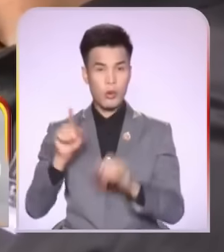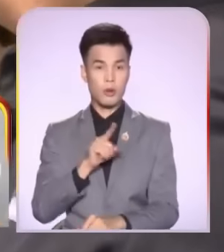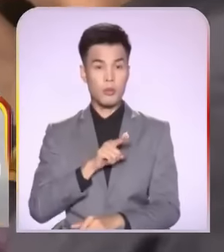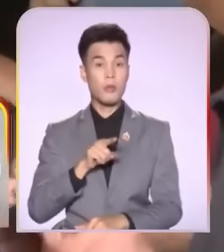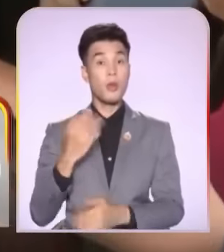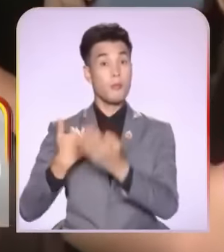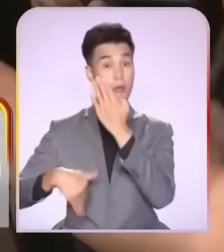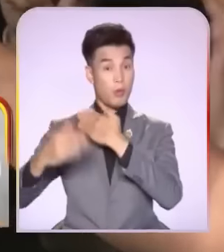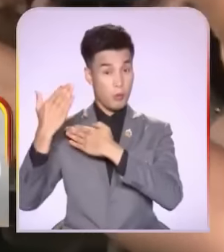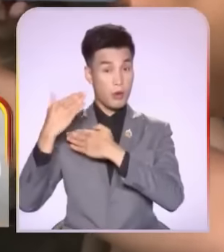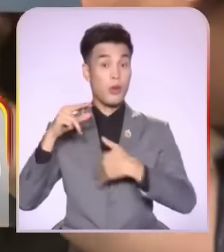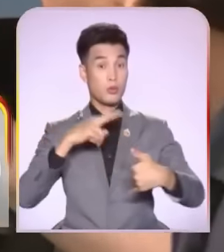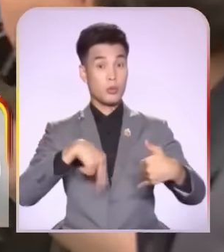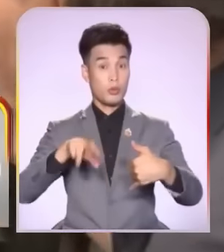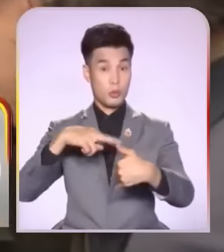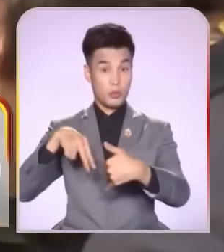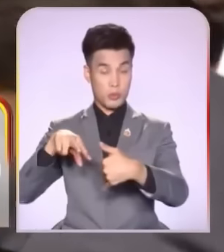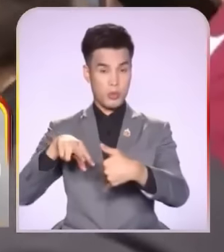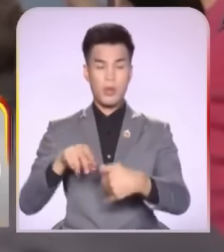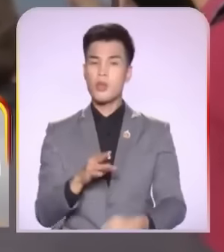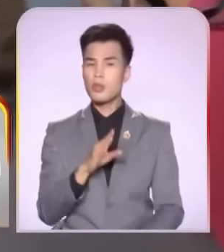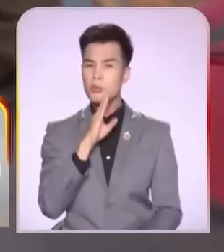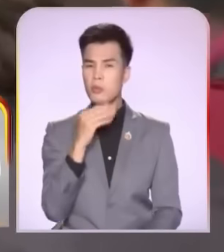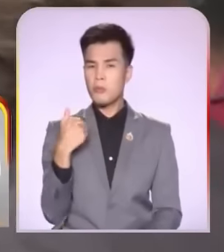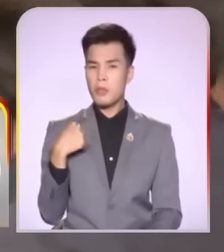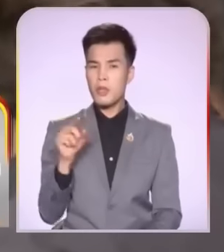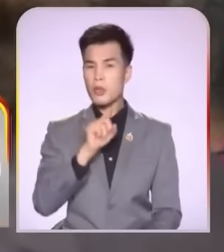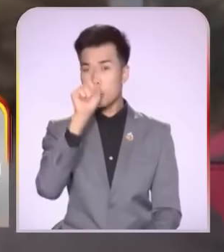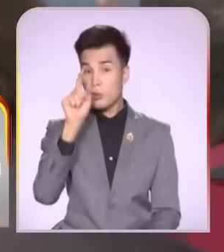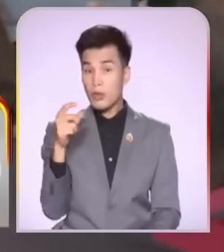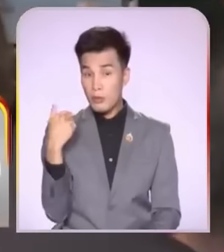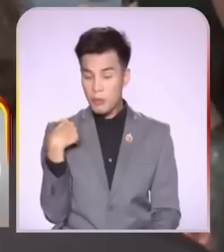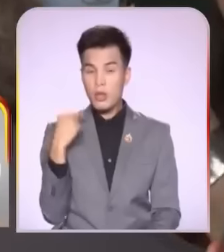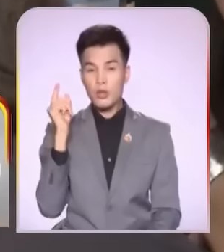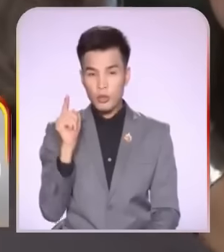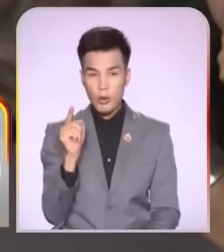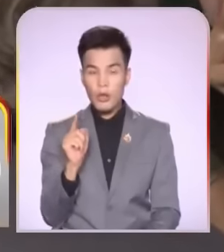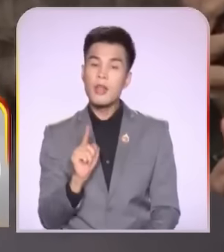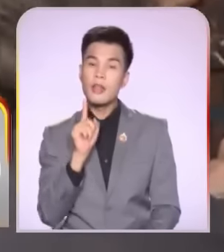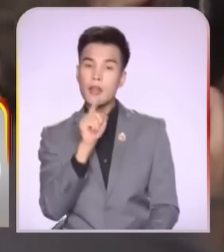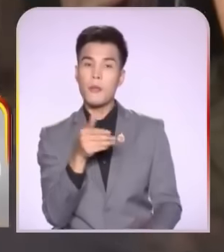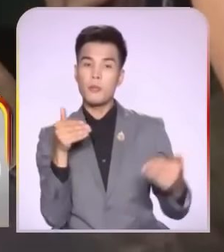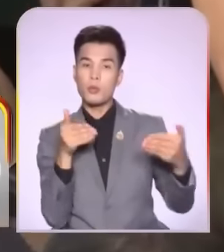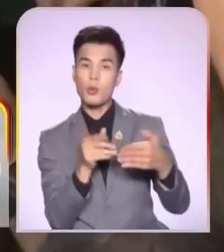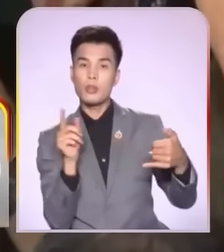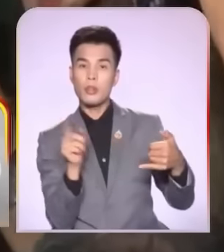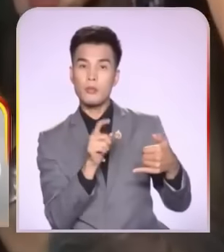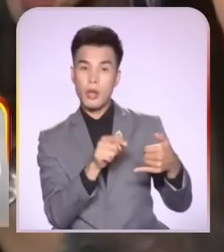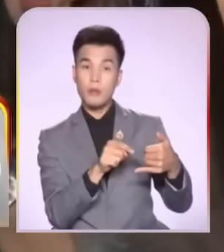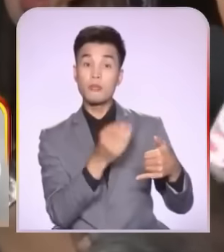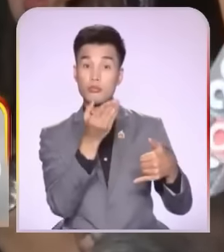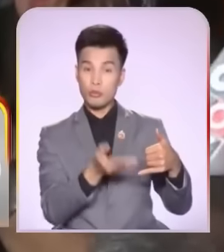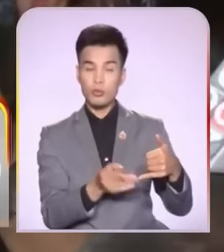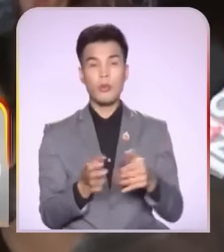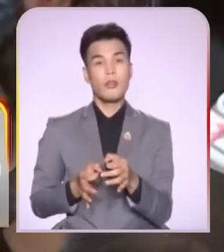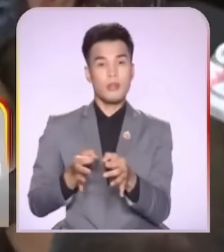ประวัติผู้ดำรงตำแหน่งรัฐมนตรีนะครับถ้าท่านมีข้อสงสัยก็จะต้องสอบถามไปที่เจ้าตัวทุกคนและบุคคลเหล่านั้น